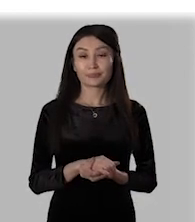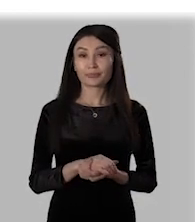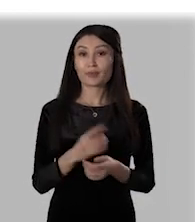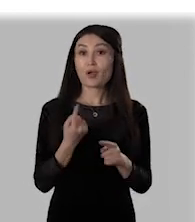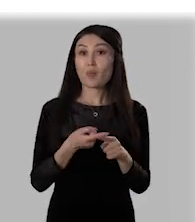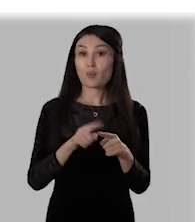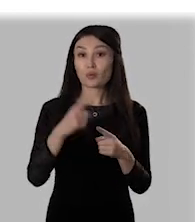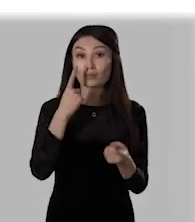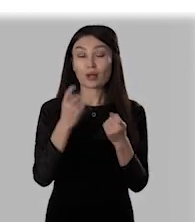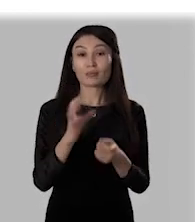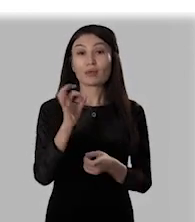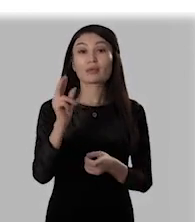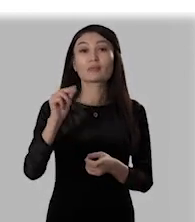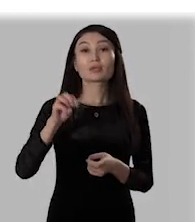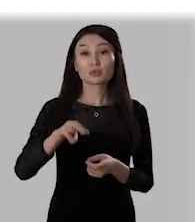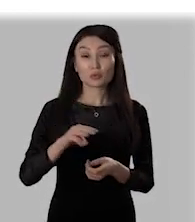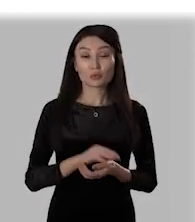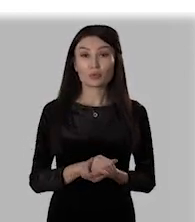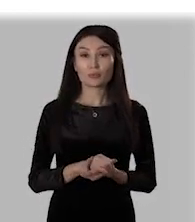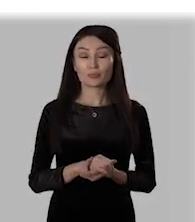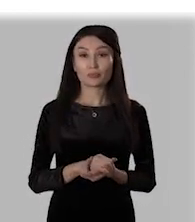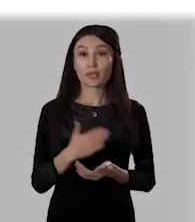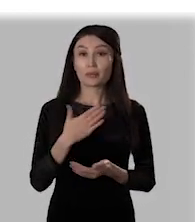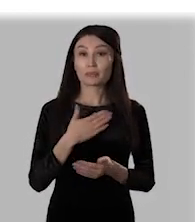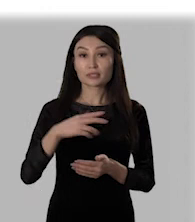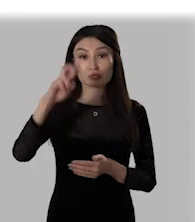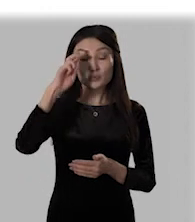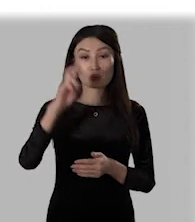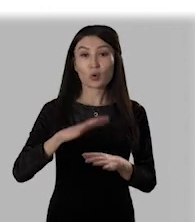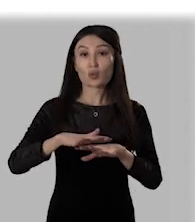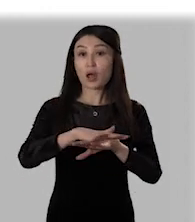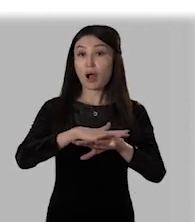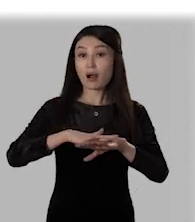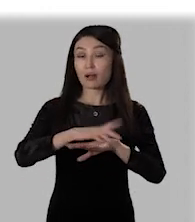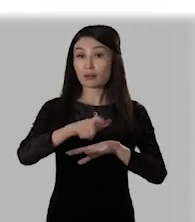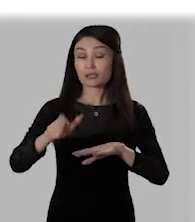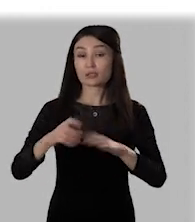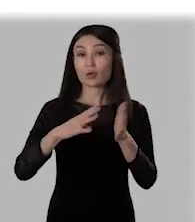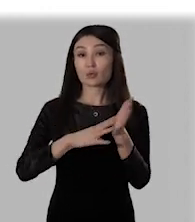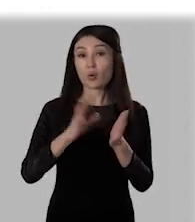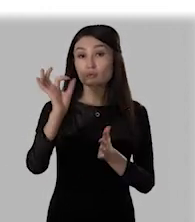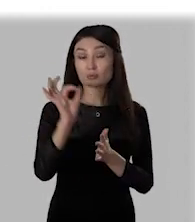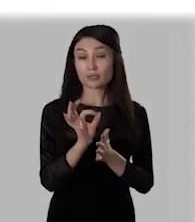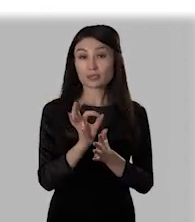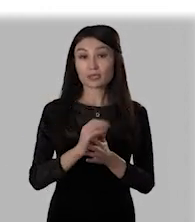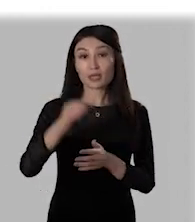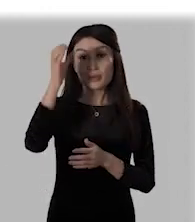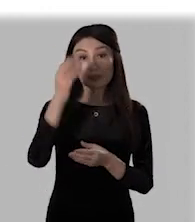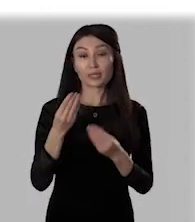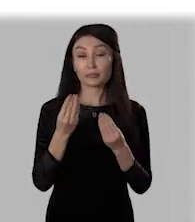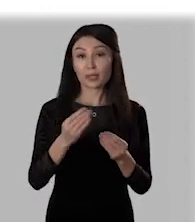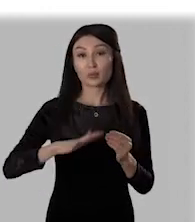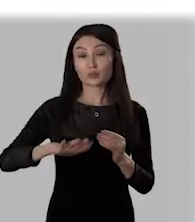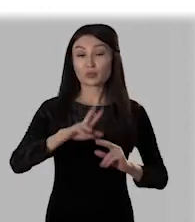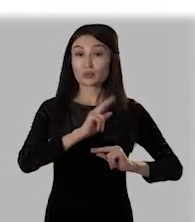Бул маалымат эмне жөнүндө? Биздин өлкөнүн калкынын 9% билим берүү